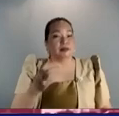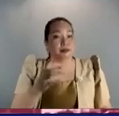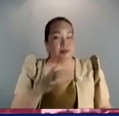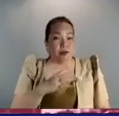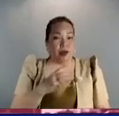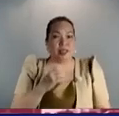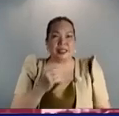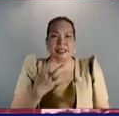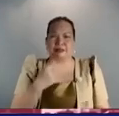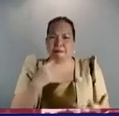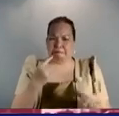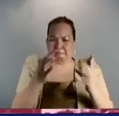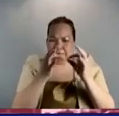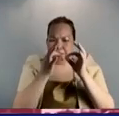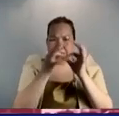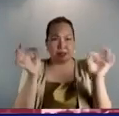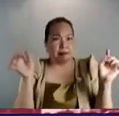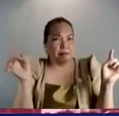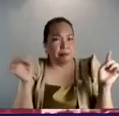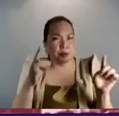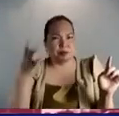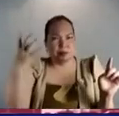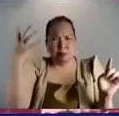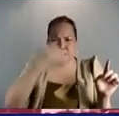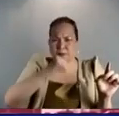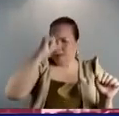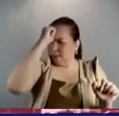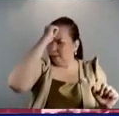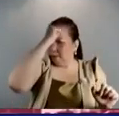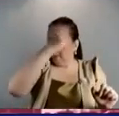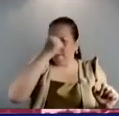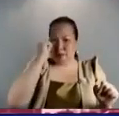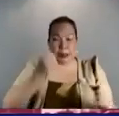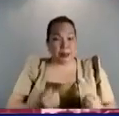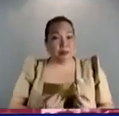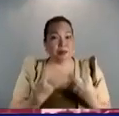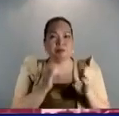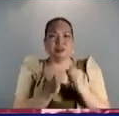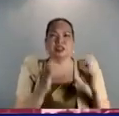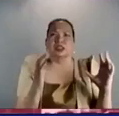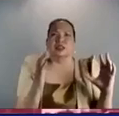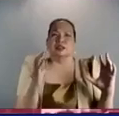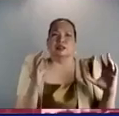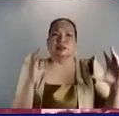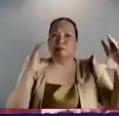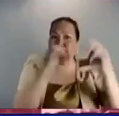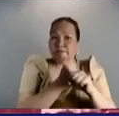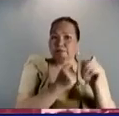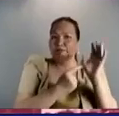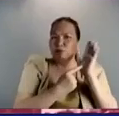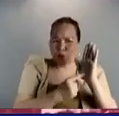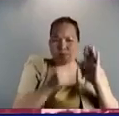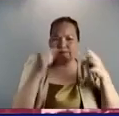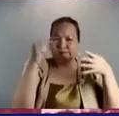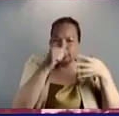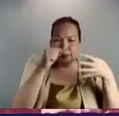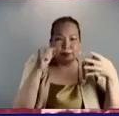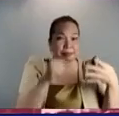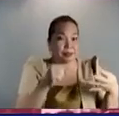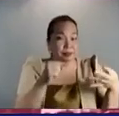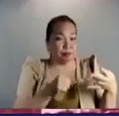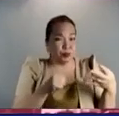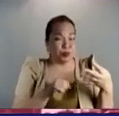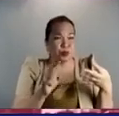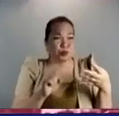linya, maiksing linya na madaling tanda ng mga tao, which would represent and would easily identify yung kung anong